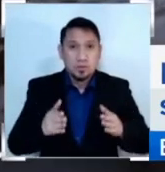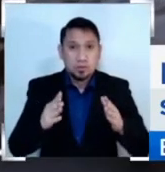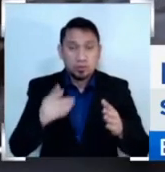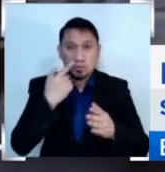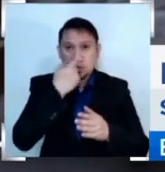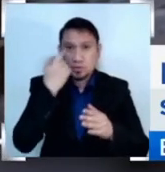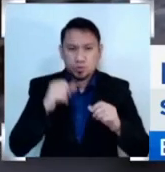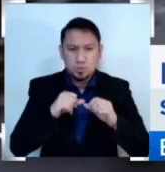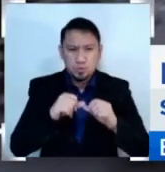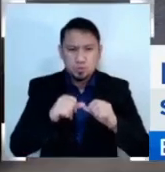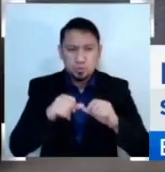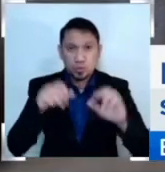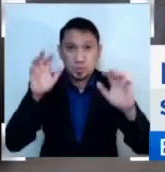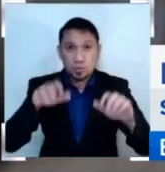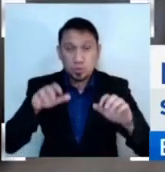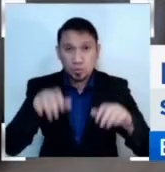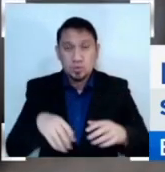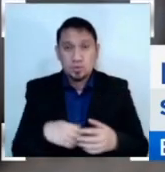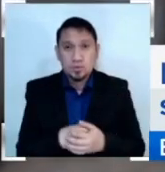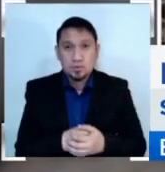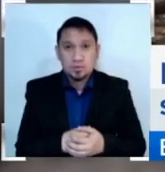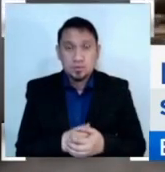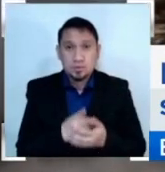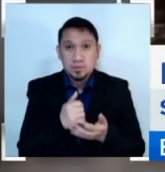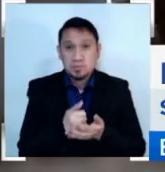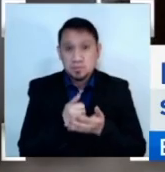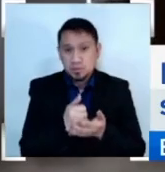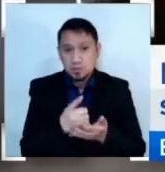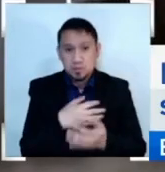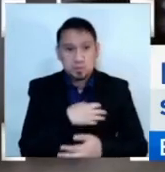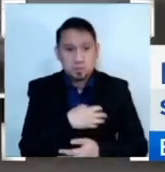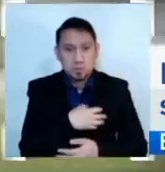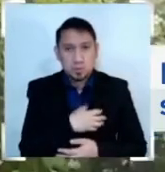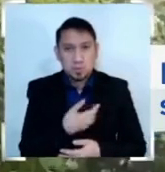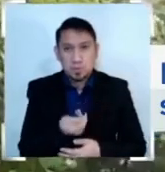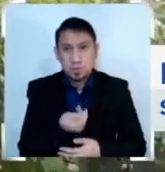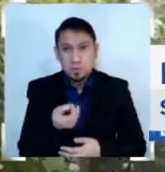at barado pa ang kanal. Tumulong ang mga pulis para alisin ang mga bara.